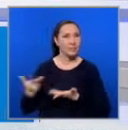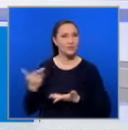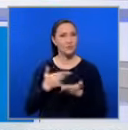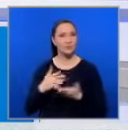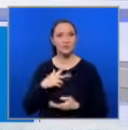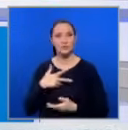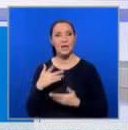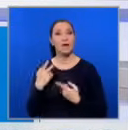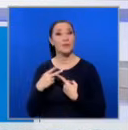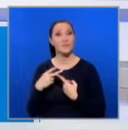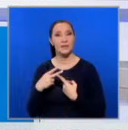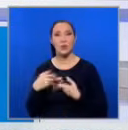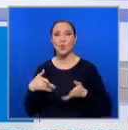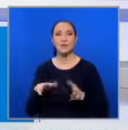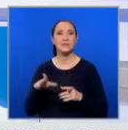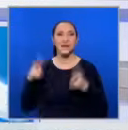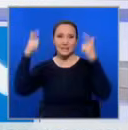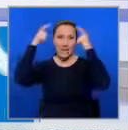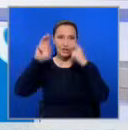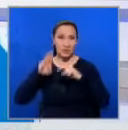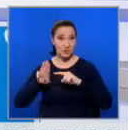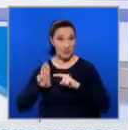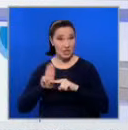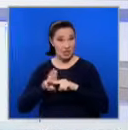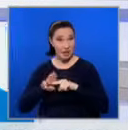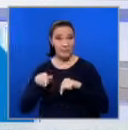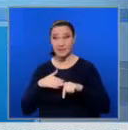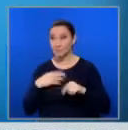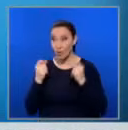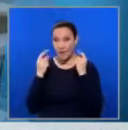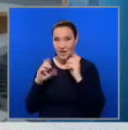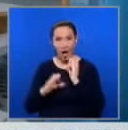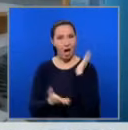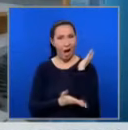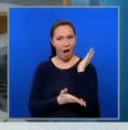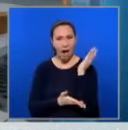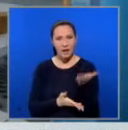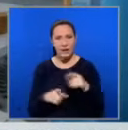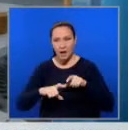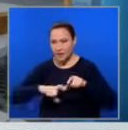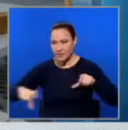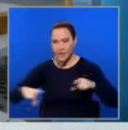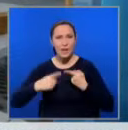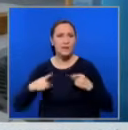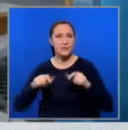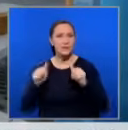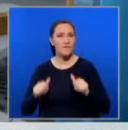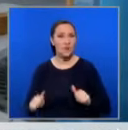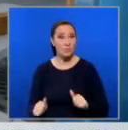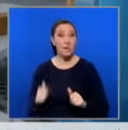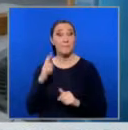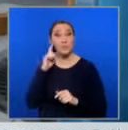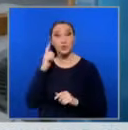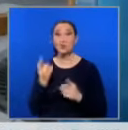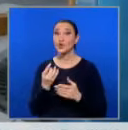медии. На улица Цар Шишман днес се появиха гради с различни форми. Масовото предположение беше, че това е нова